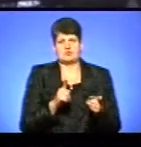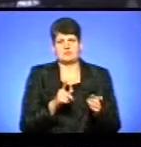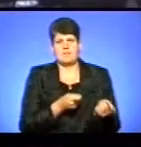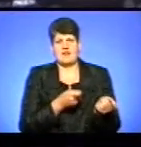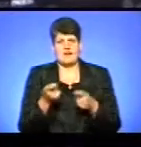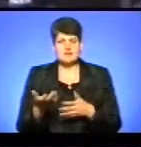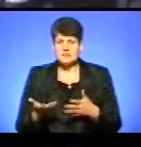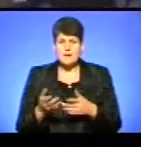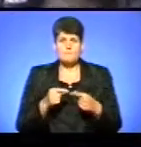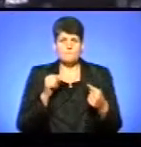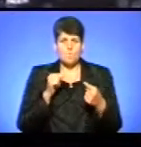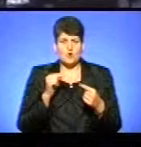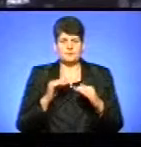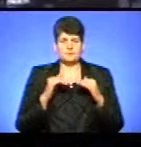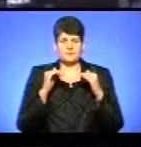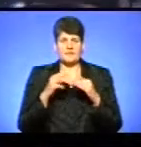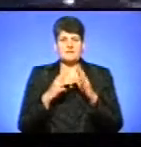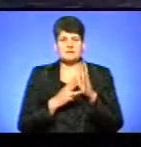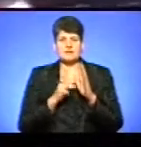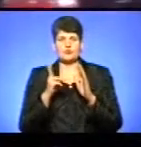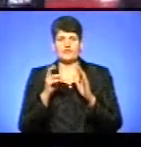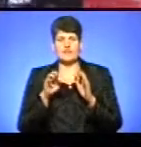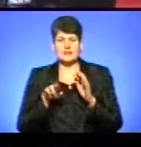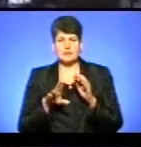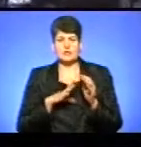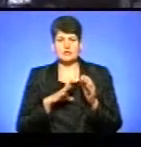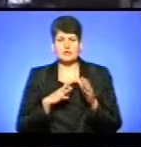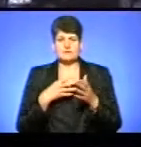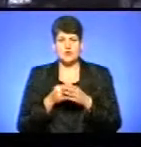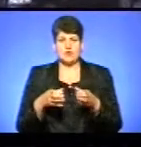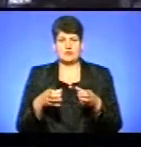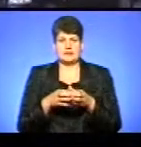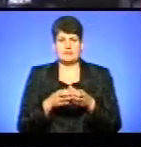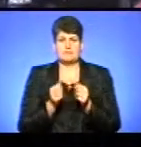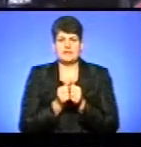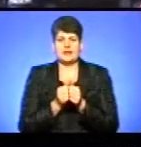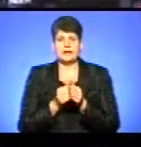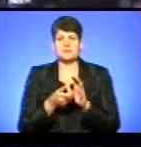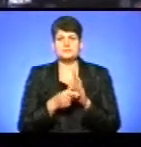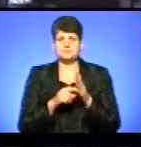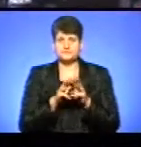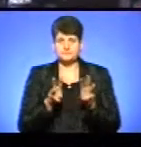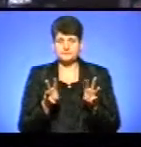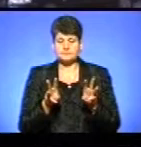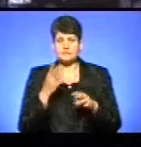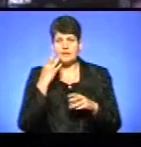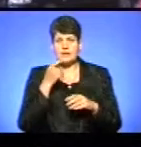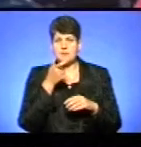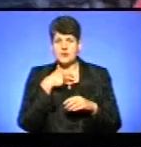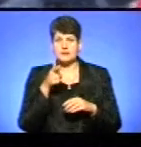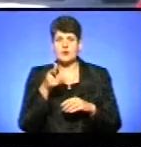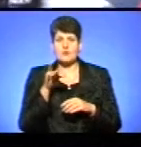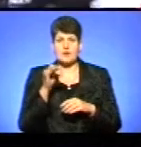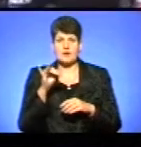Проти підвищення пальне 18 квітня ми були своїм осередком під кабінетом міністра. міністрів. Це коли пан Гройсман з